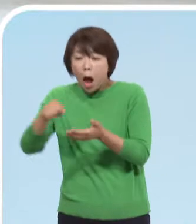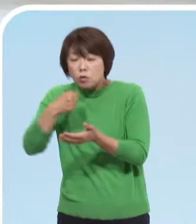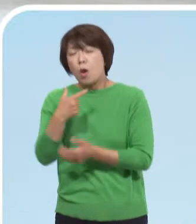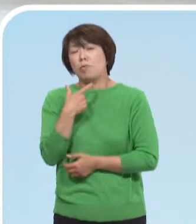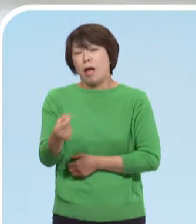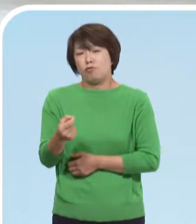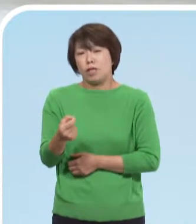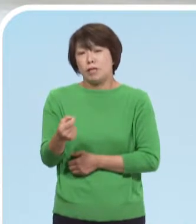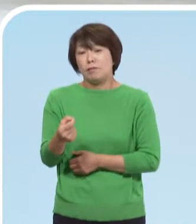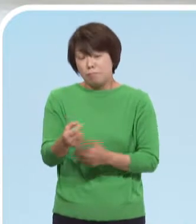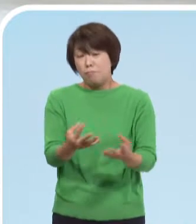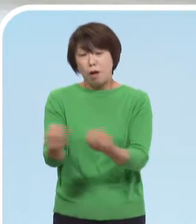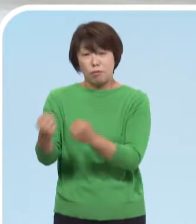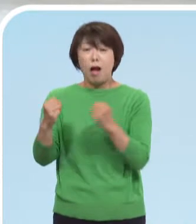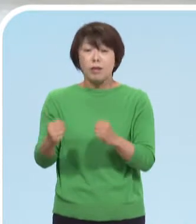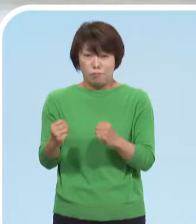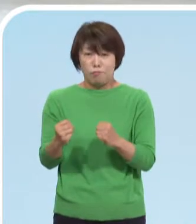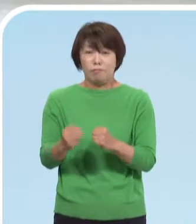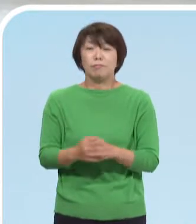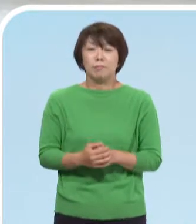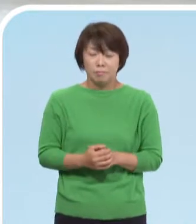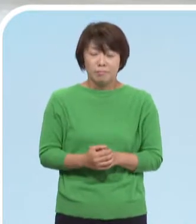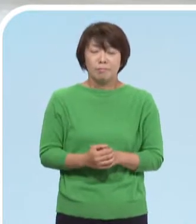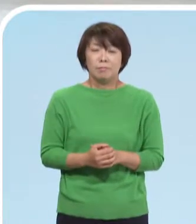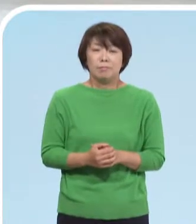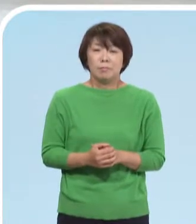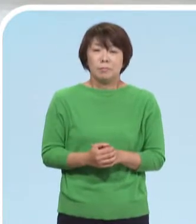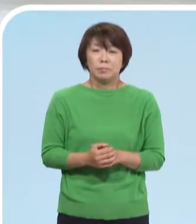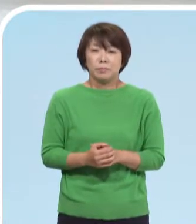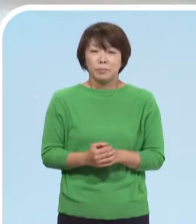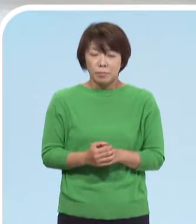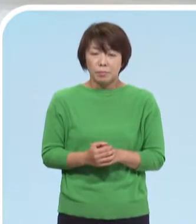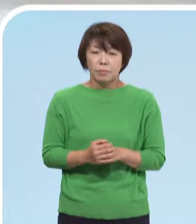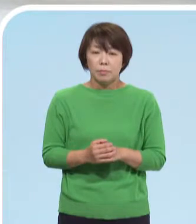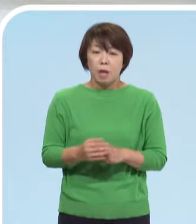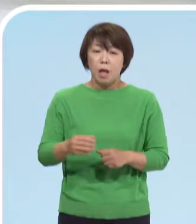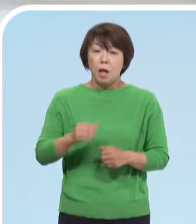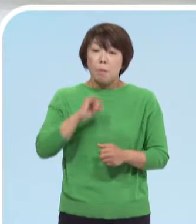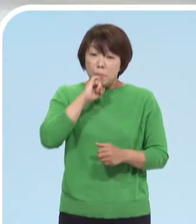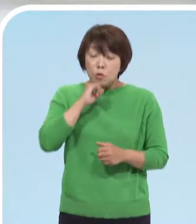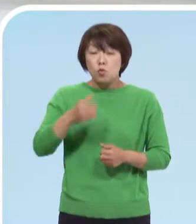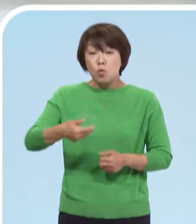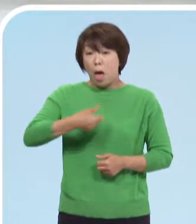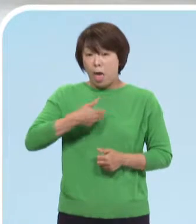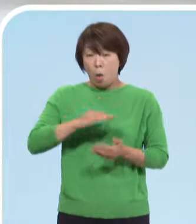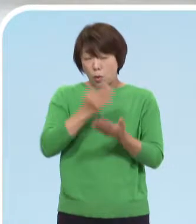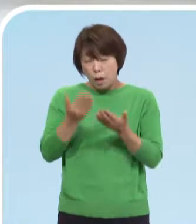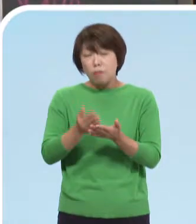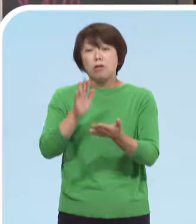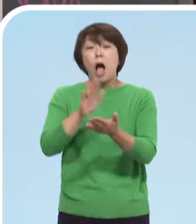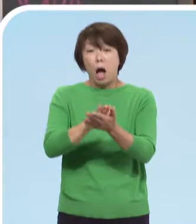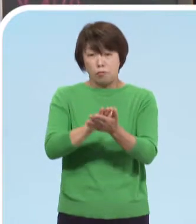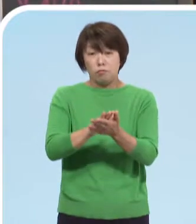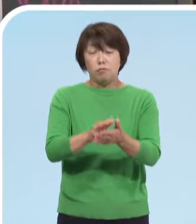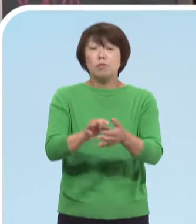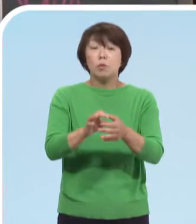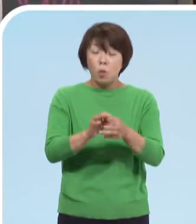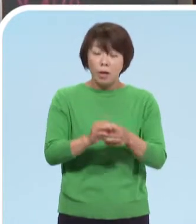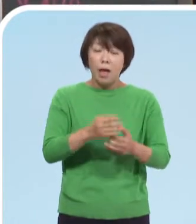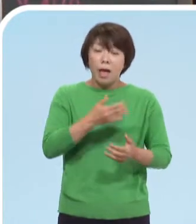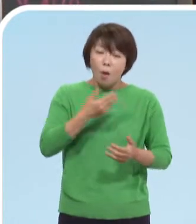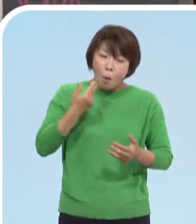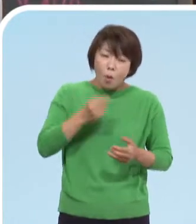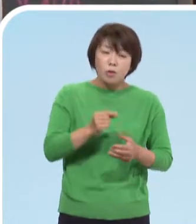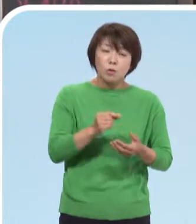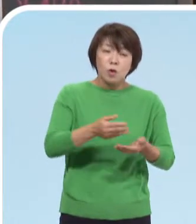きだっていう子が多くて、うん、はい、でその、まあ、成長にも欠かせないって言われてるその牛乳をいやいやじゃなく美味し